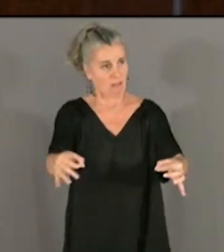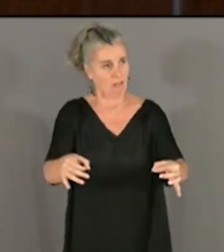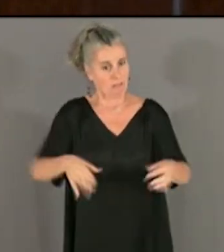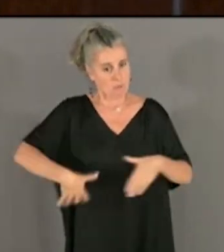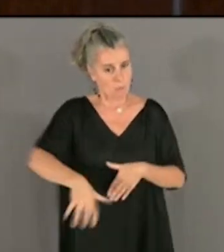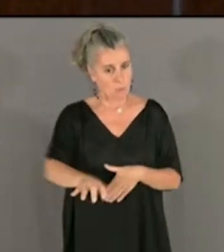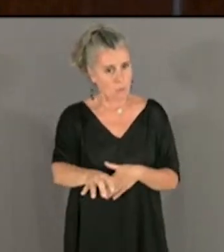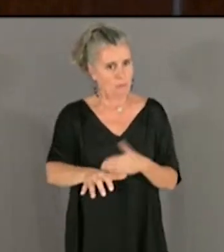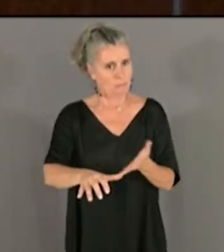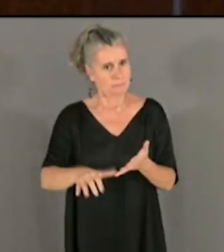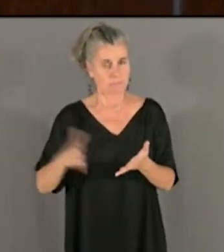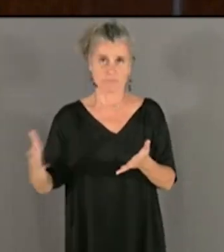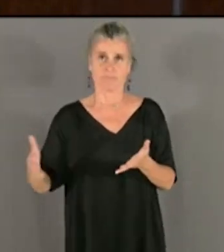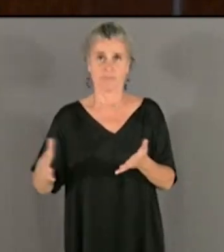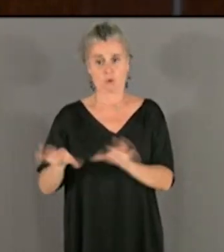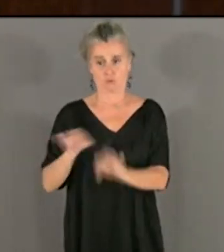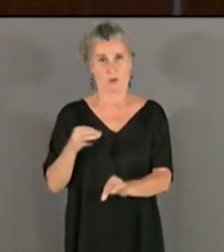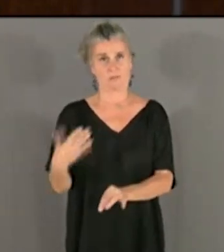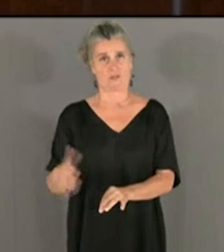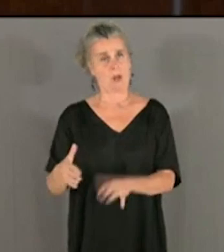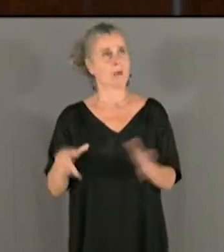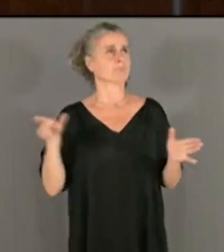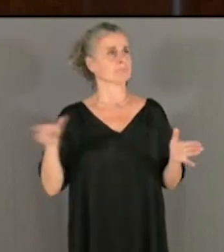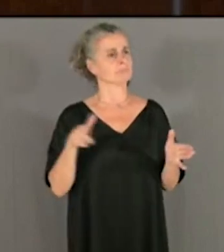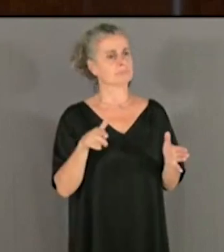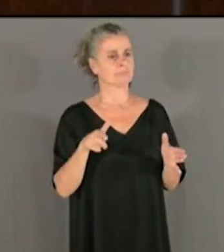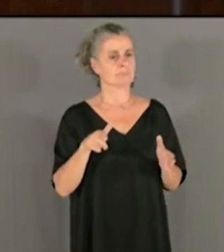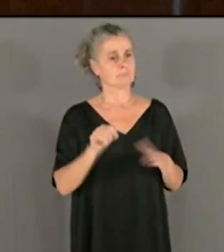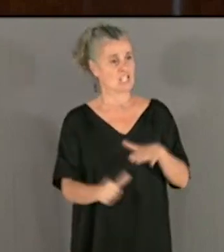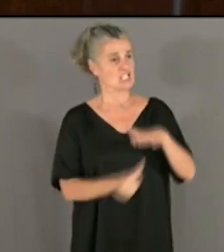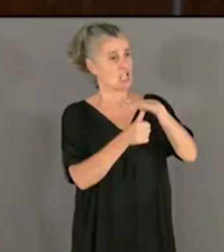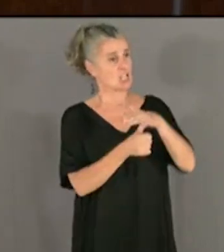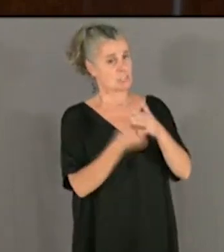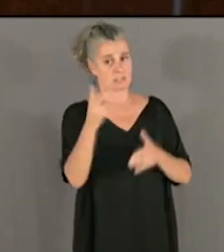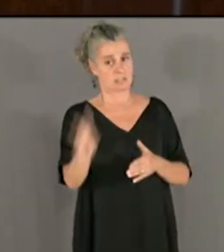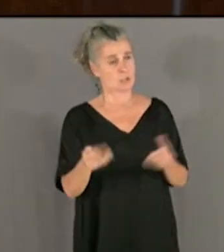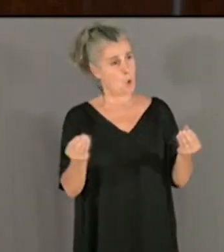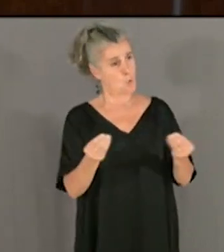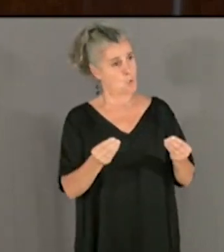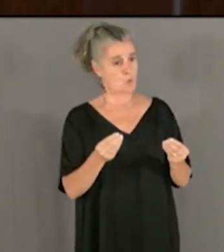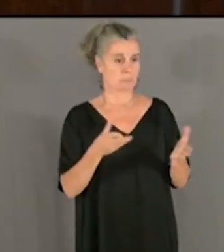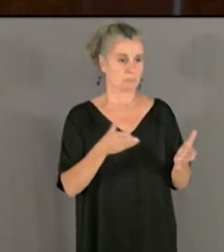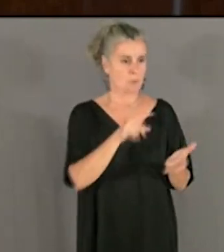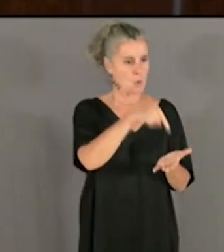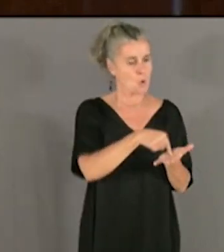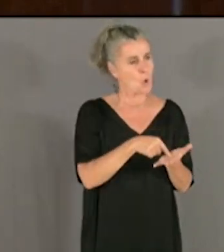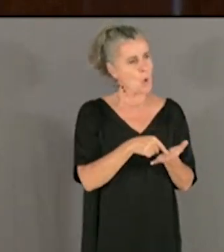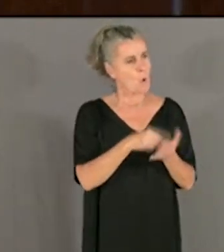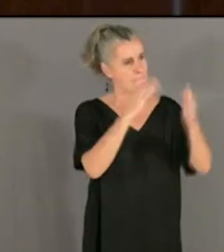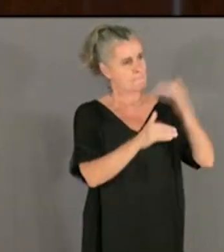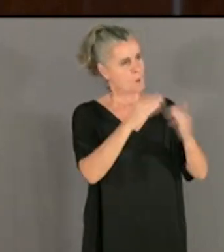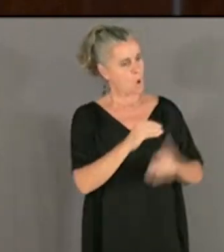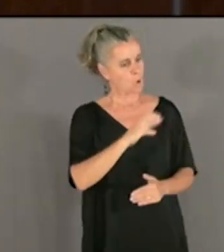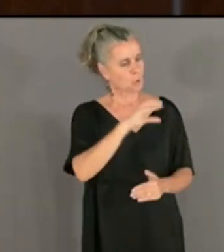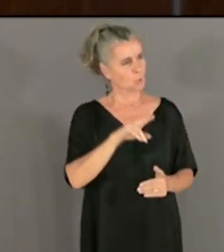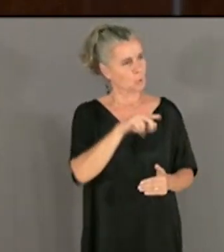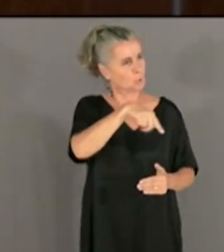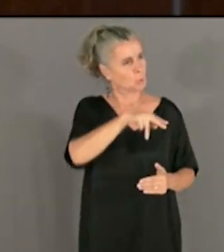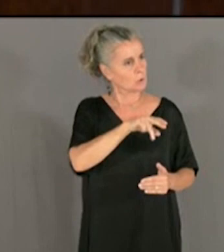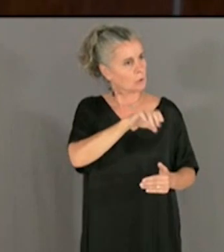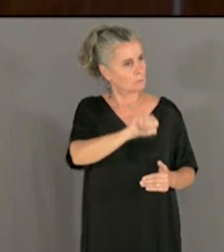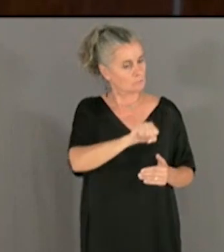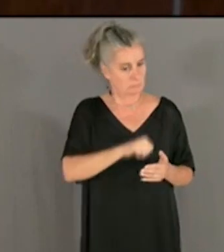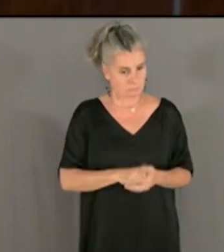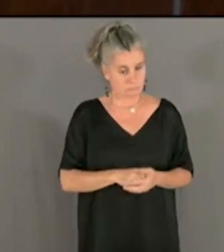siège à Plan-de-Cuc, que certains étaient déjà à la tête d'associations de boulistes dans d'autres secteurs, jusqu'à un changement